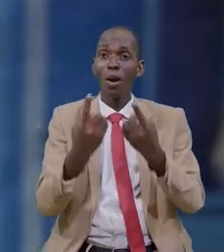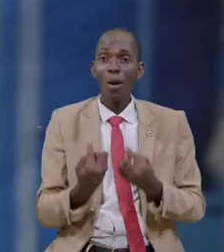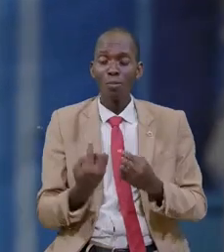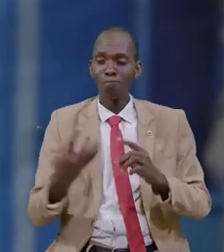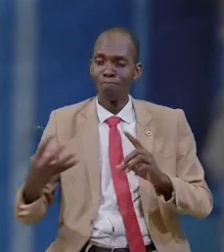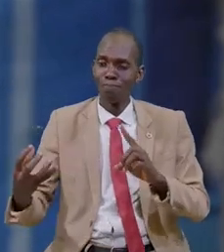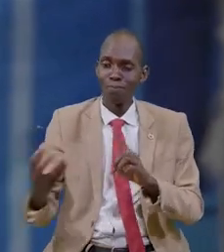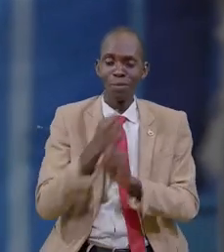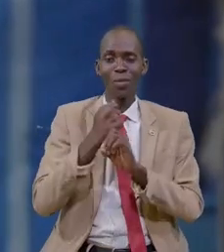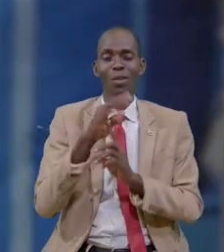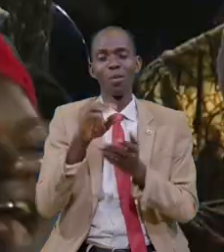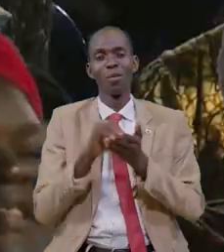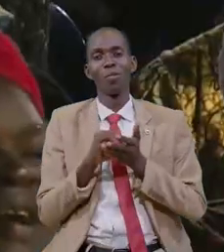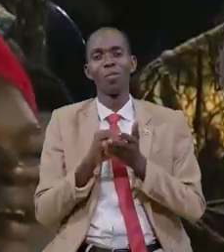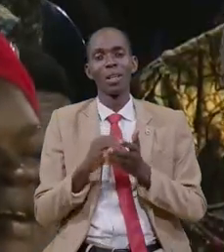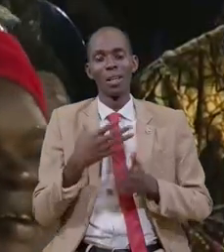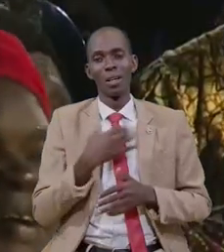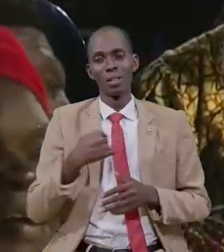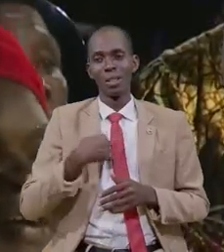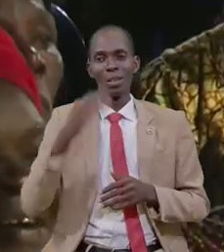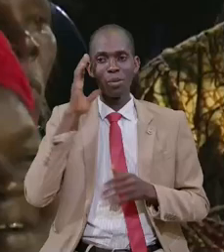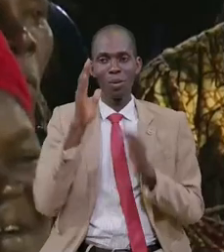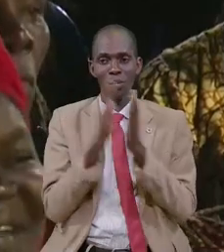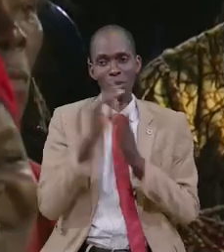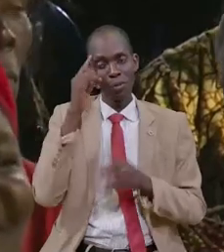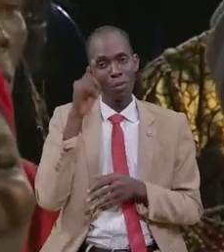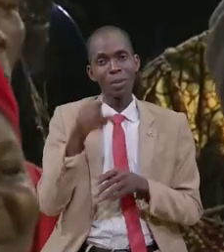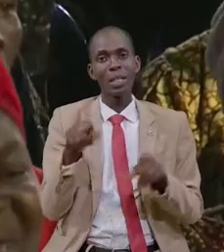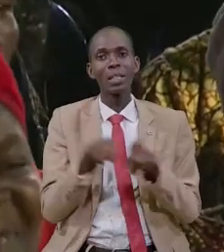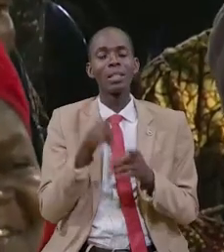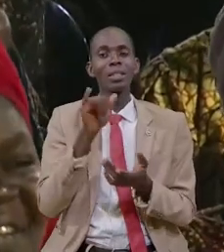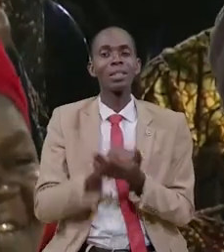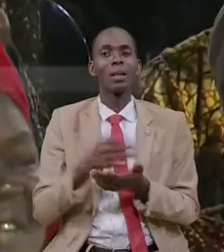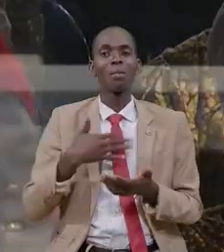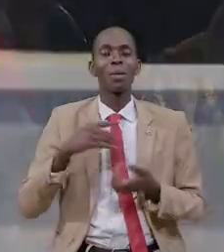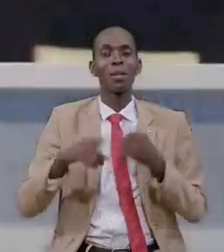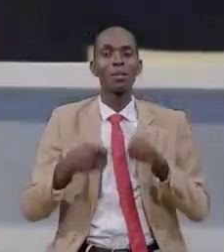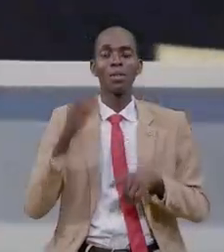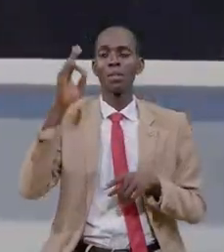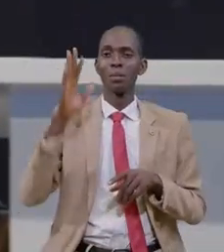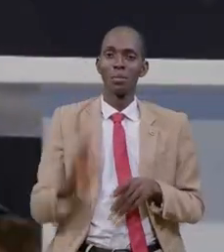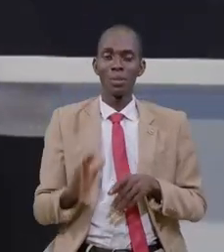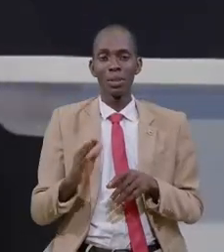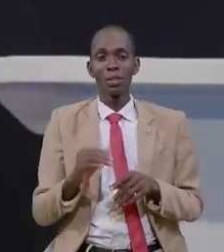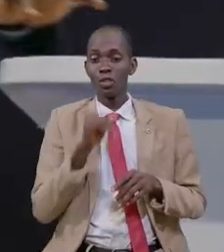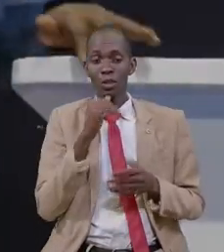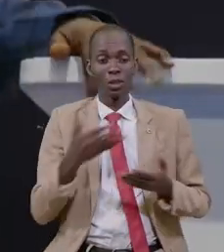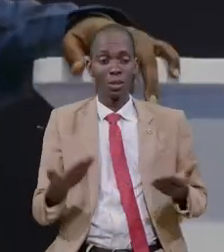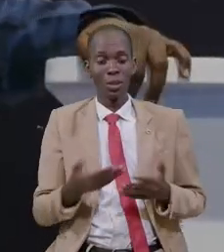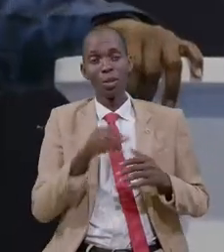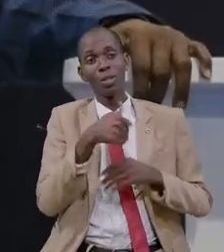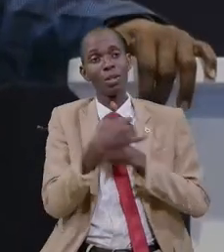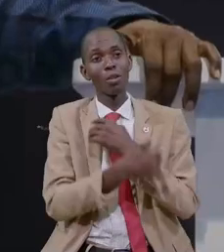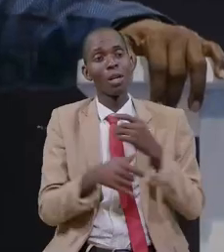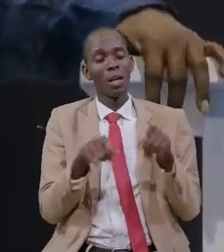Et je vais saisir, je vais prier pour toi. Comme mon ami ministre à l'extérieur, comme il a